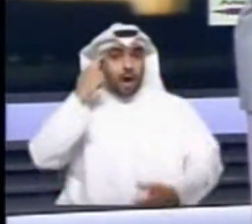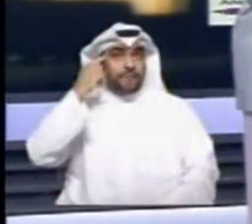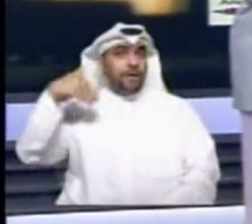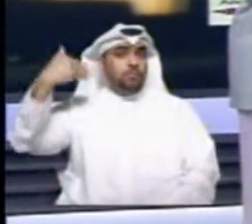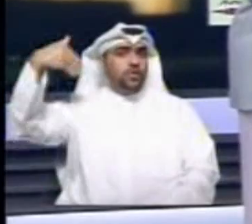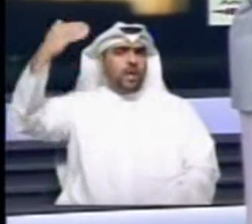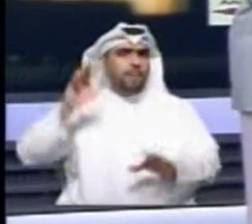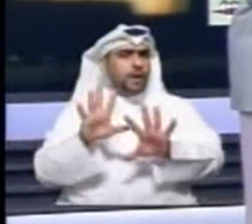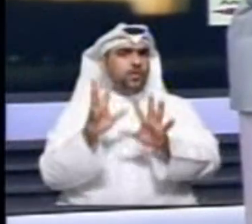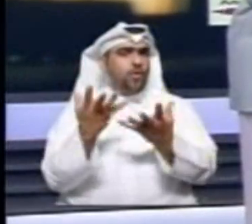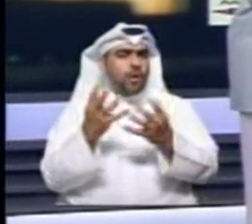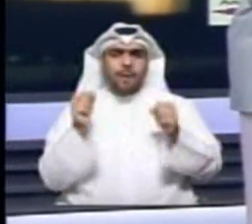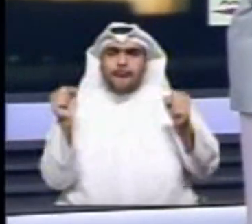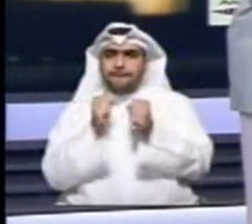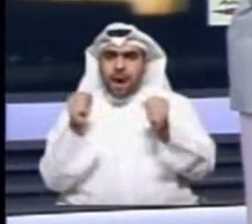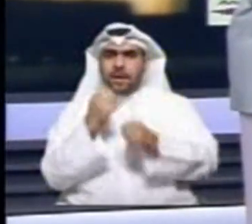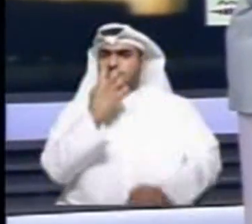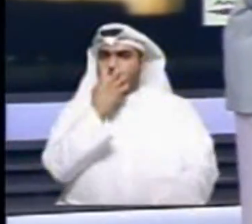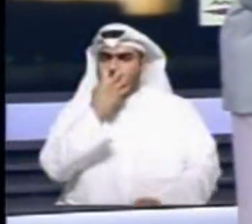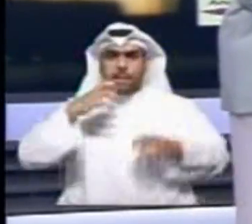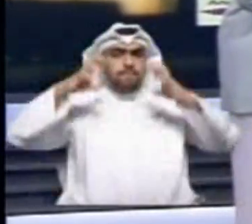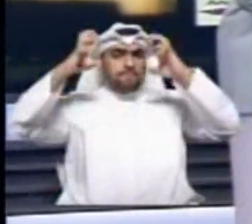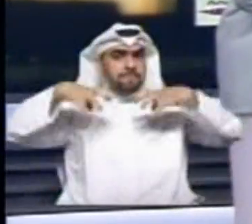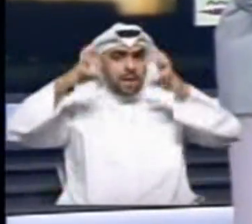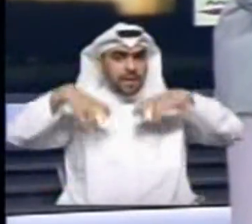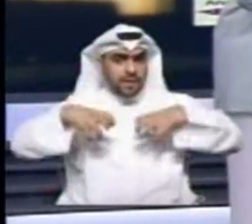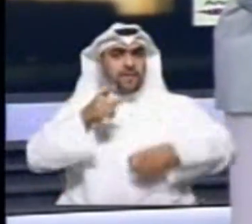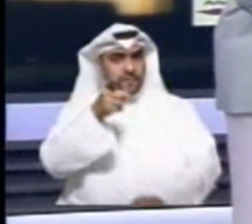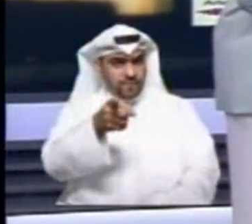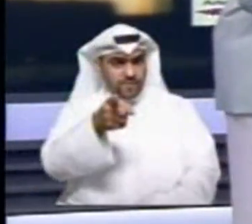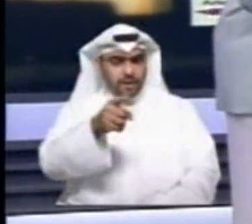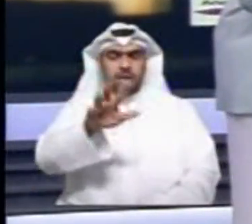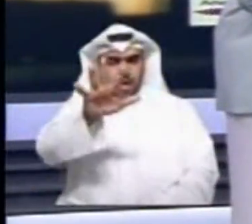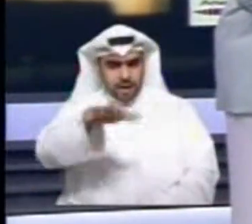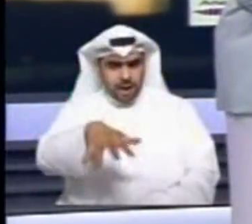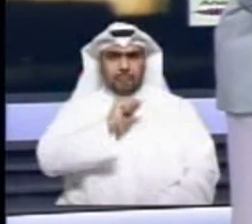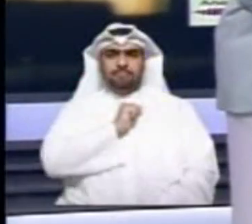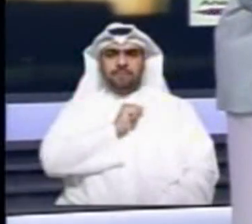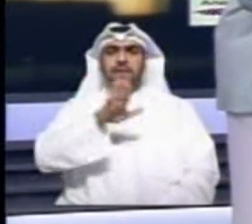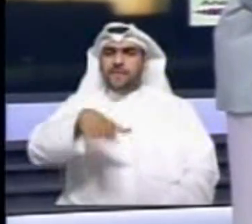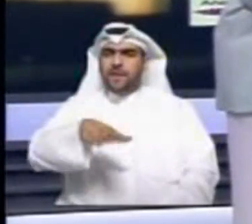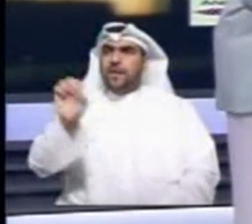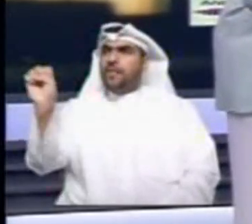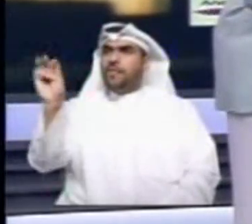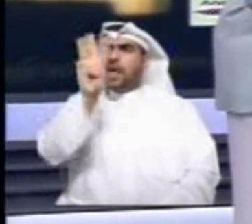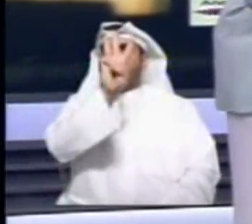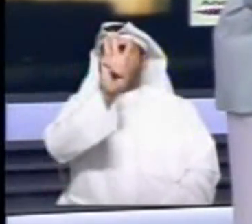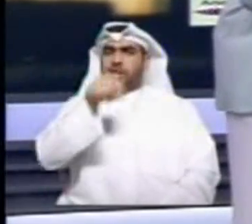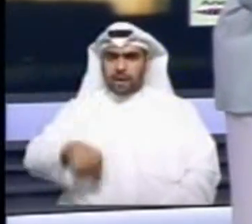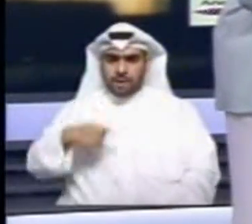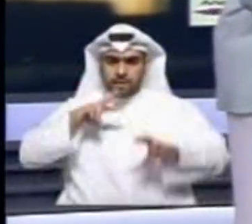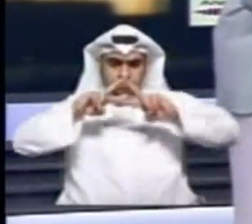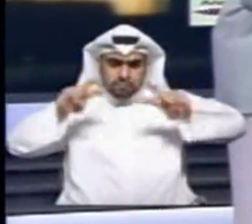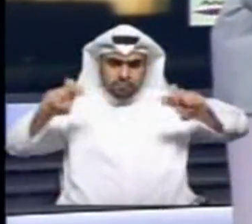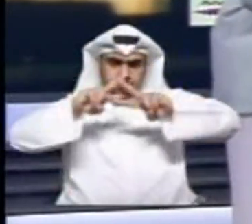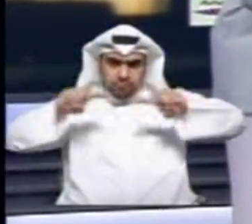عندنا توقعات بالنسبة للطقس، عندنا توقعات اللي هو بالنسبة للموسم، توقع المناخي الموسمي. في هذا الأمر نستخدم احنا نموذجين، عندنا نموذج